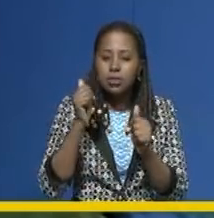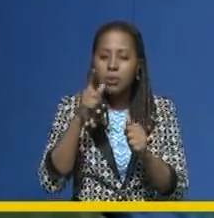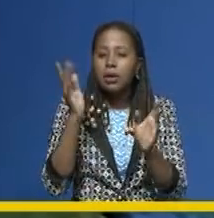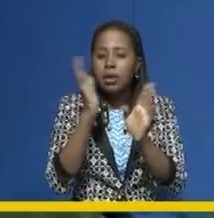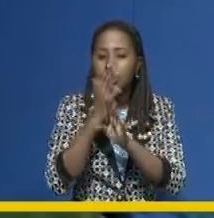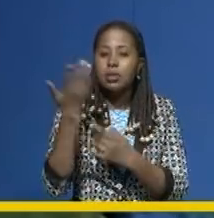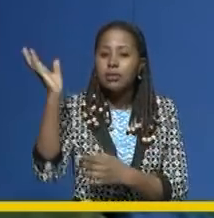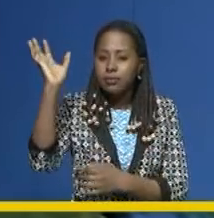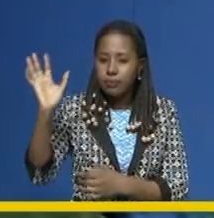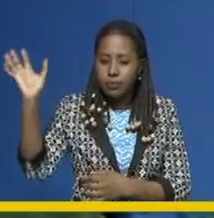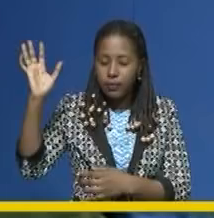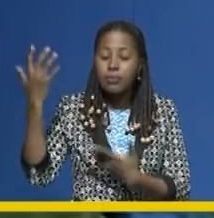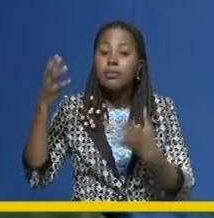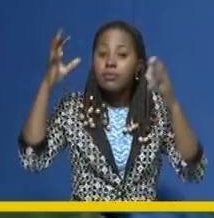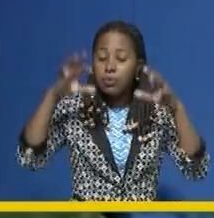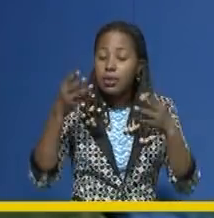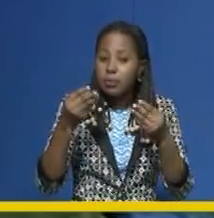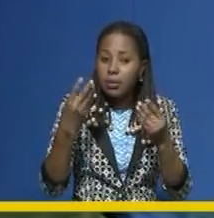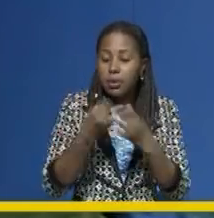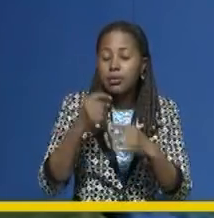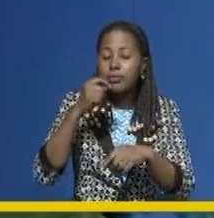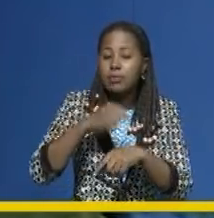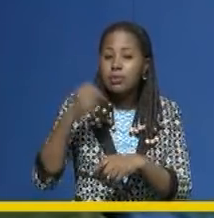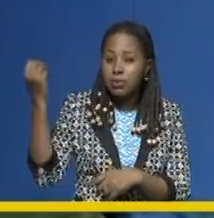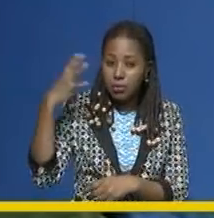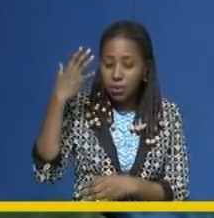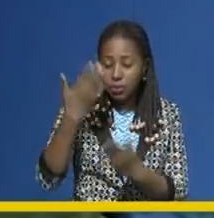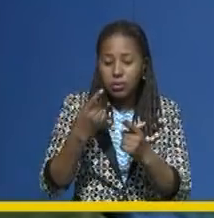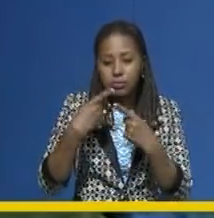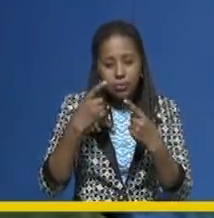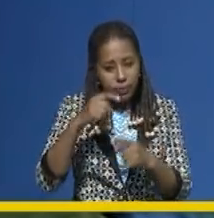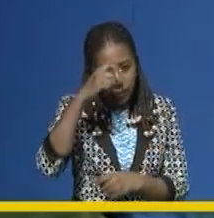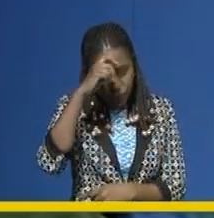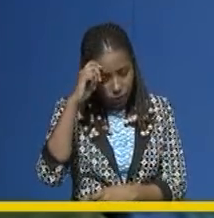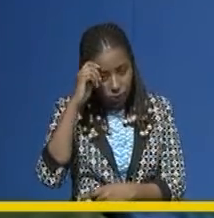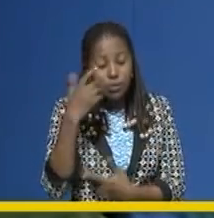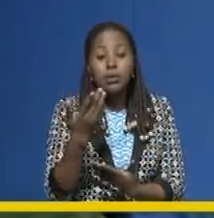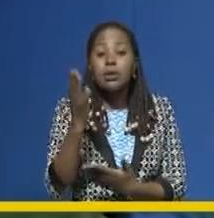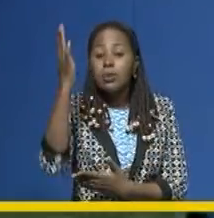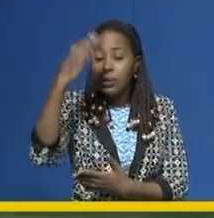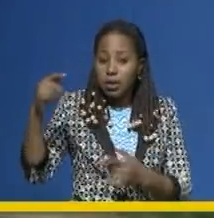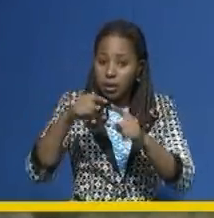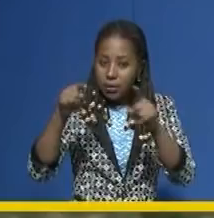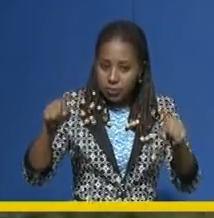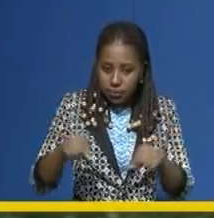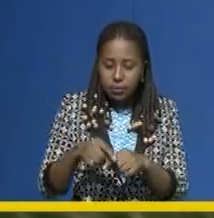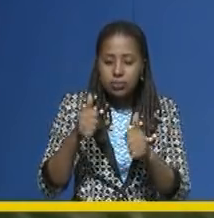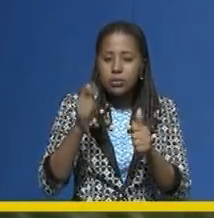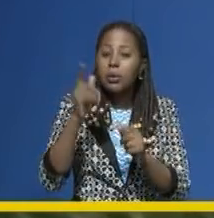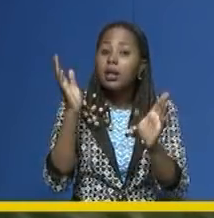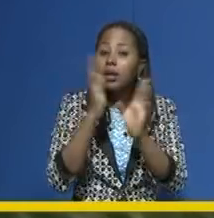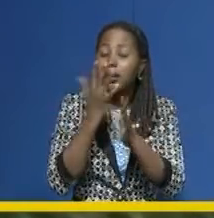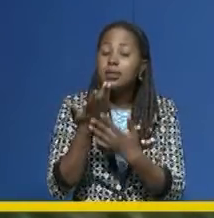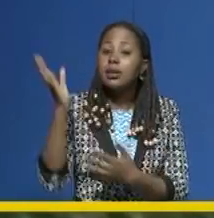mepesi, mvua katika baadhi ya maeneo na vipindi vya jua pakiwa na viwango tofauti tofauti vya joto. Wakati ukanda wa Ziwa Victoria tunatarajia kuwa na hali ya